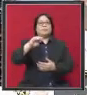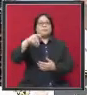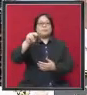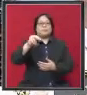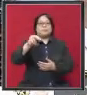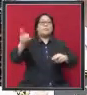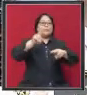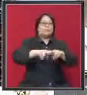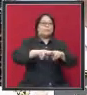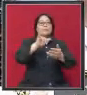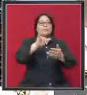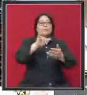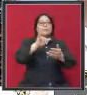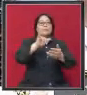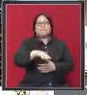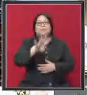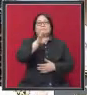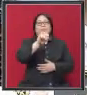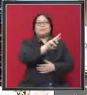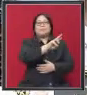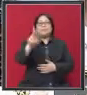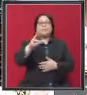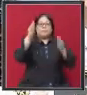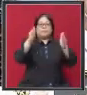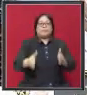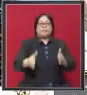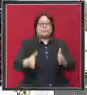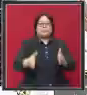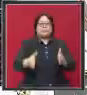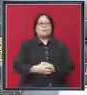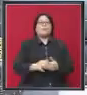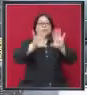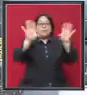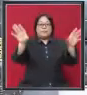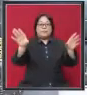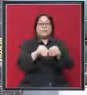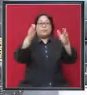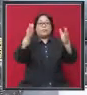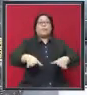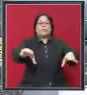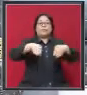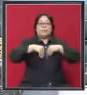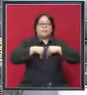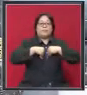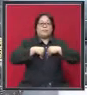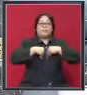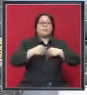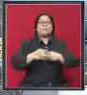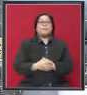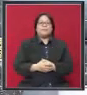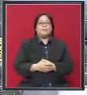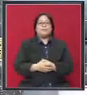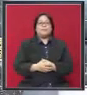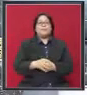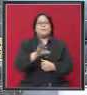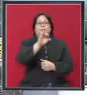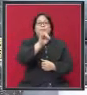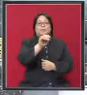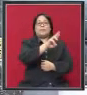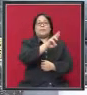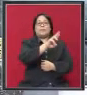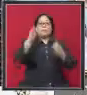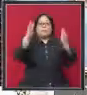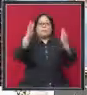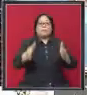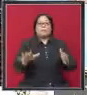penerima tambahan adalah dianggarkan seramai 40,000 orang lagi. Ini menjadikan jumlah penerima pemberian one-off seramai